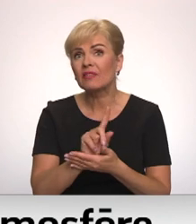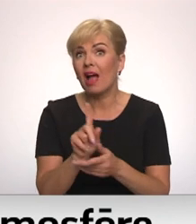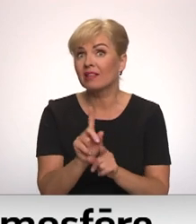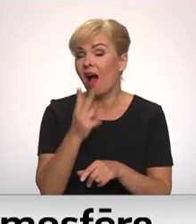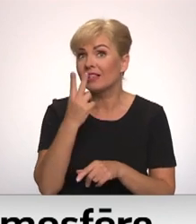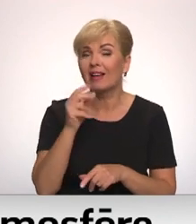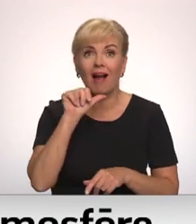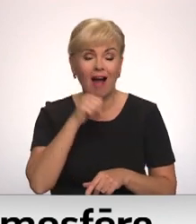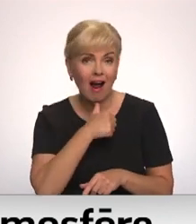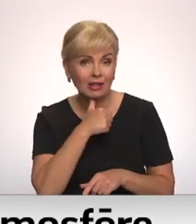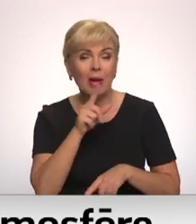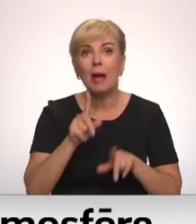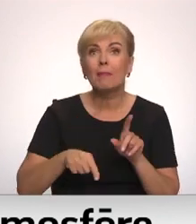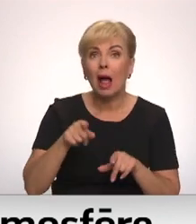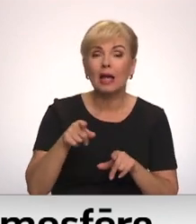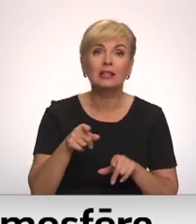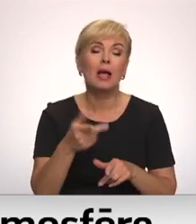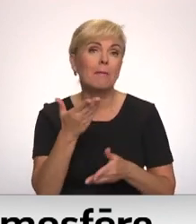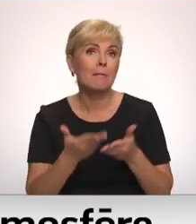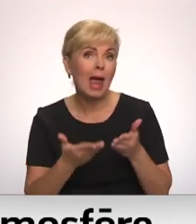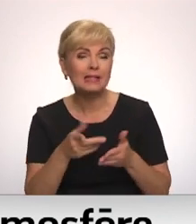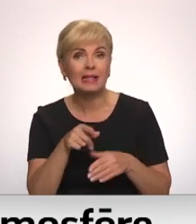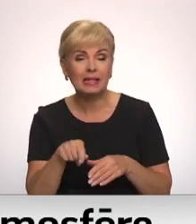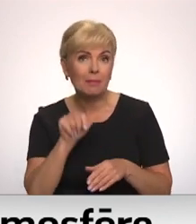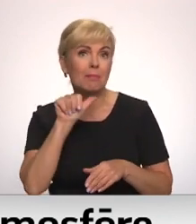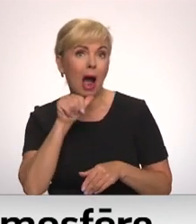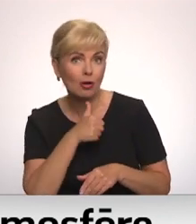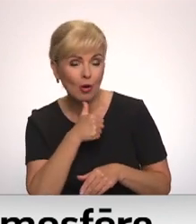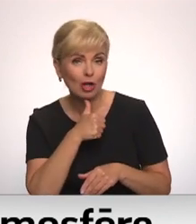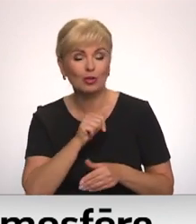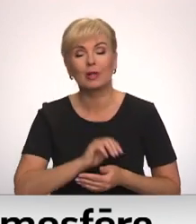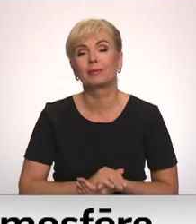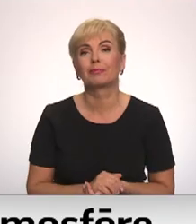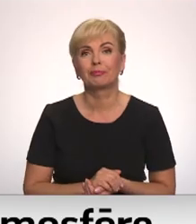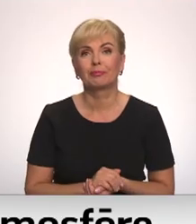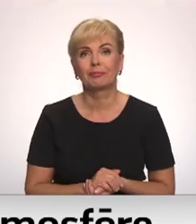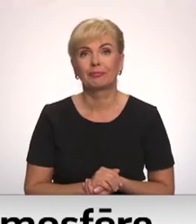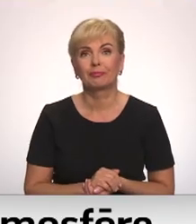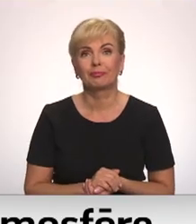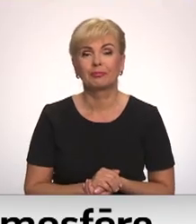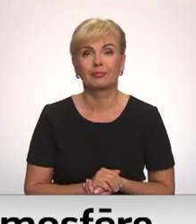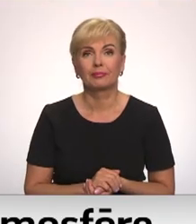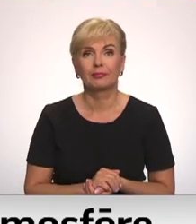tik gardas, ka ik pa laiciņam kāds mēģina tajās iekosties. No zāļu tirgus turpināja Kīnca.